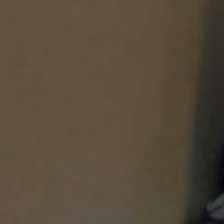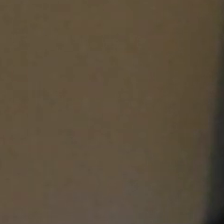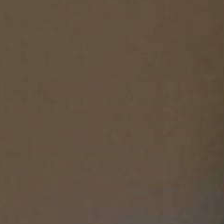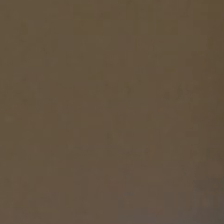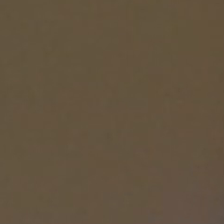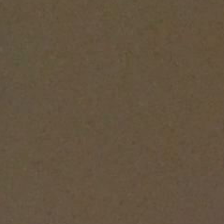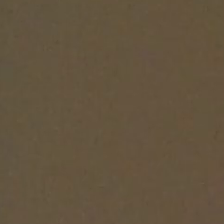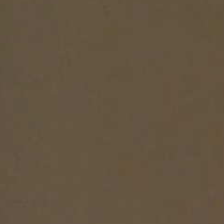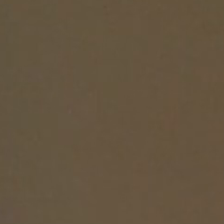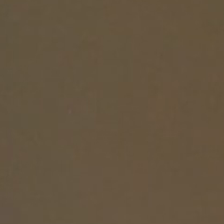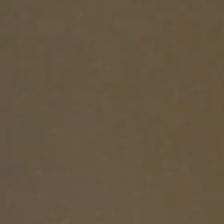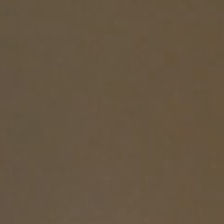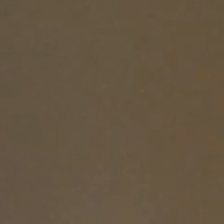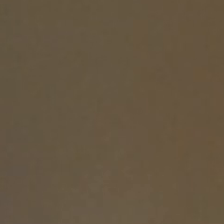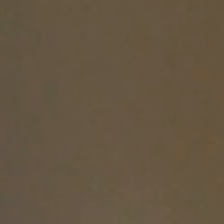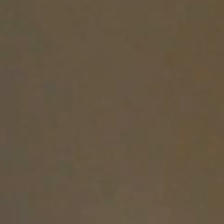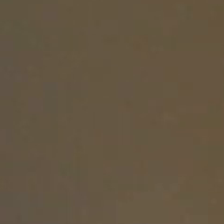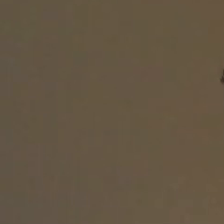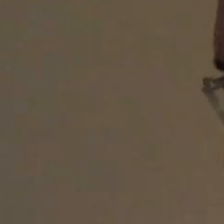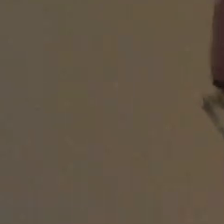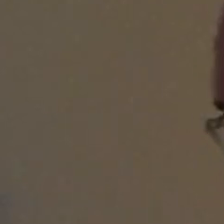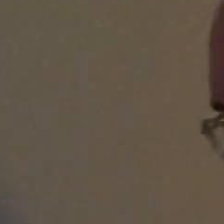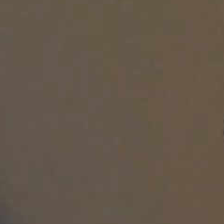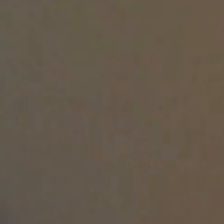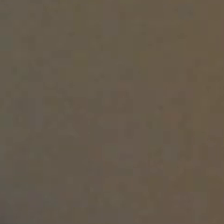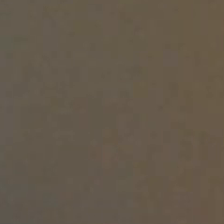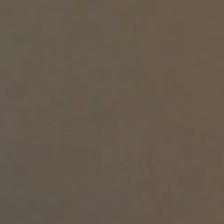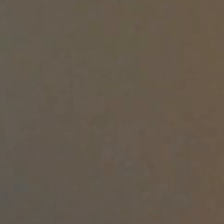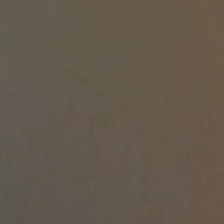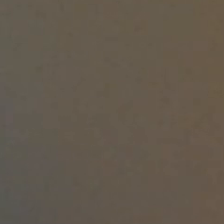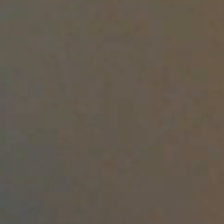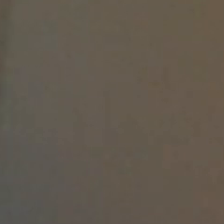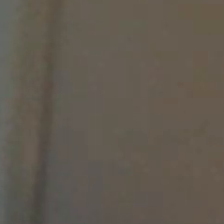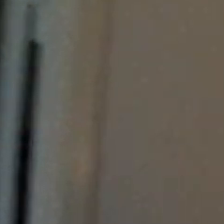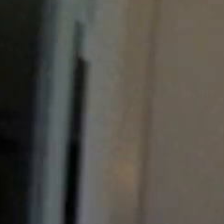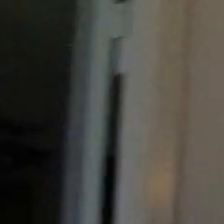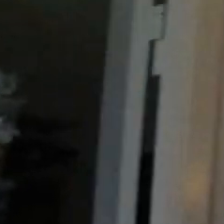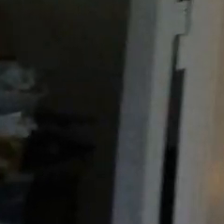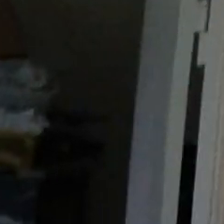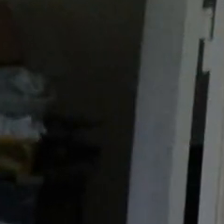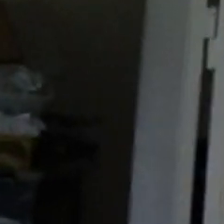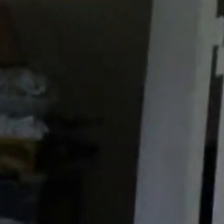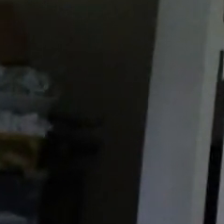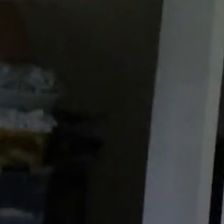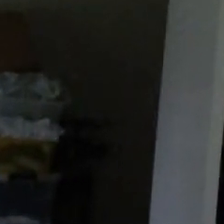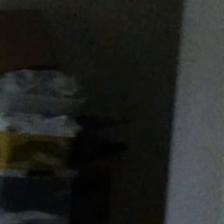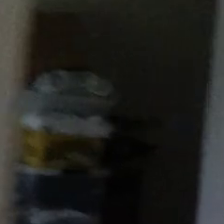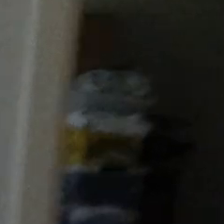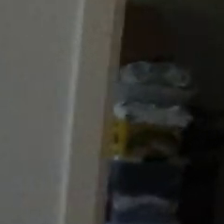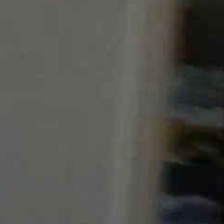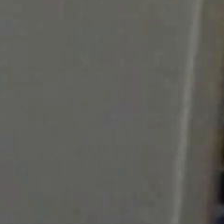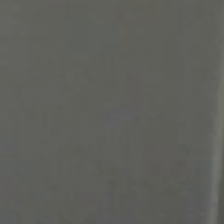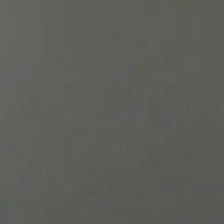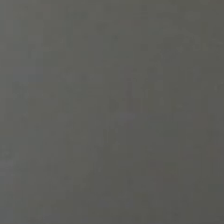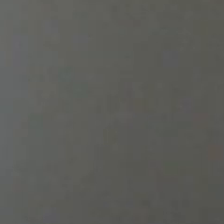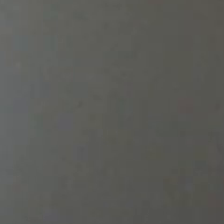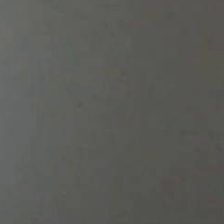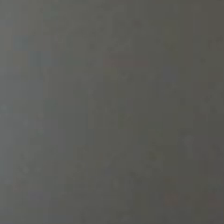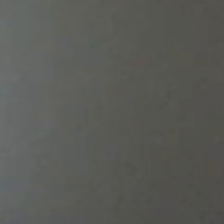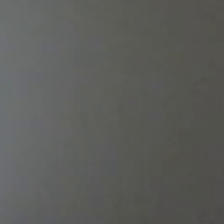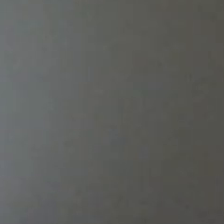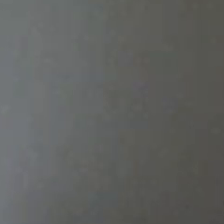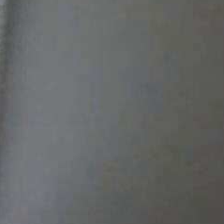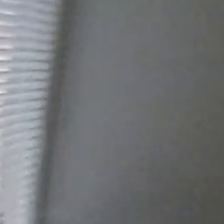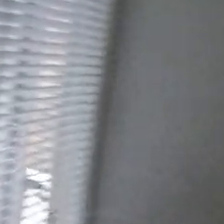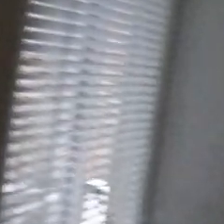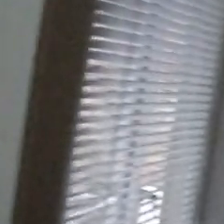af de pressemøder, der kommer sikkert rigtig mange, og den her pandemi kommer til at vare i flere år nu, og der er ikke